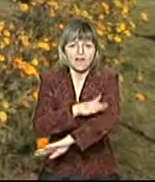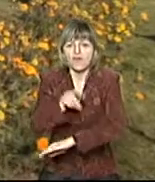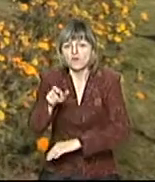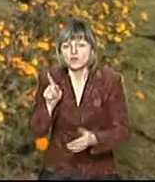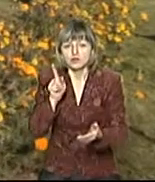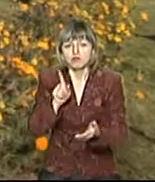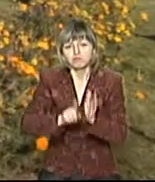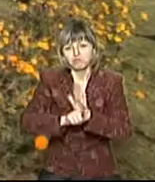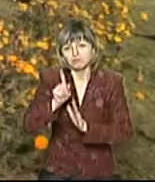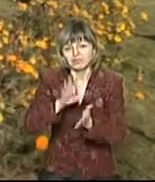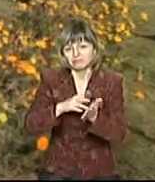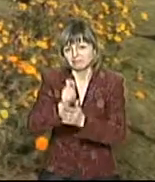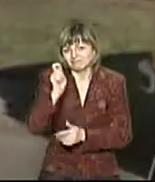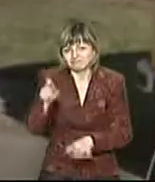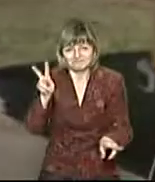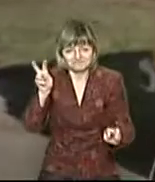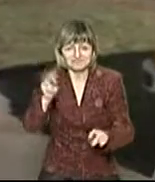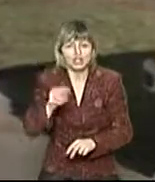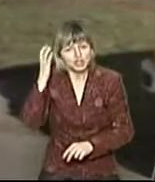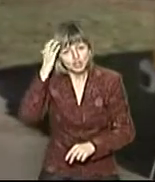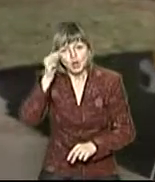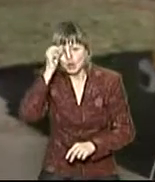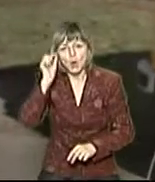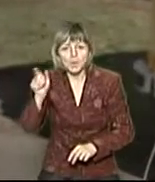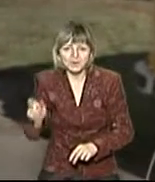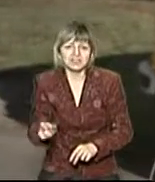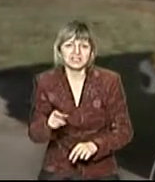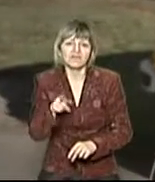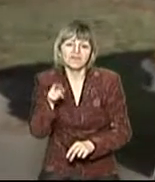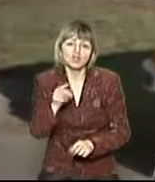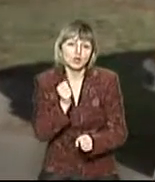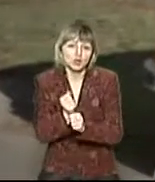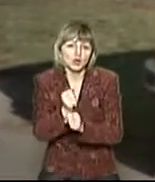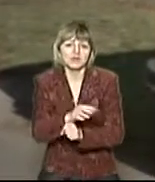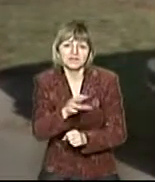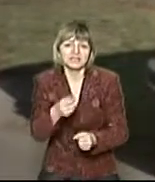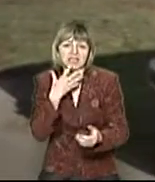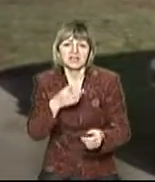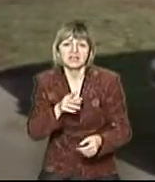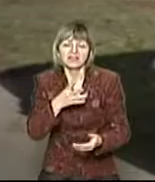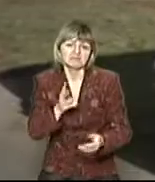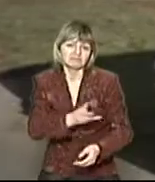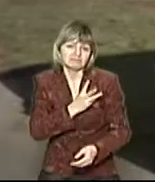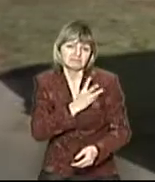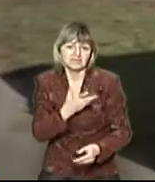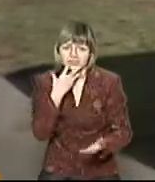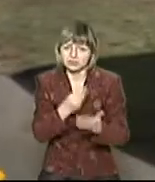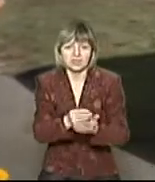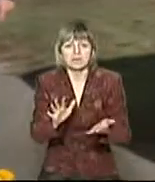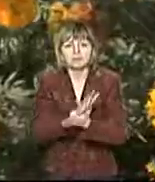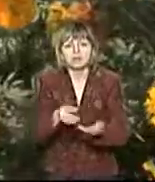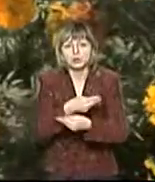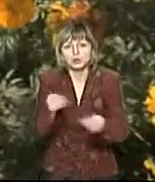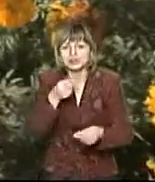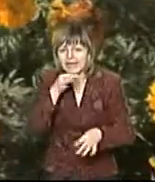його чорнобривцем, говорить Василь Рижук. І продовжує. Робить усе на власному ентузіазмі. Безплатно роздає бажаючим